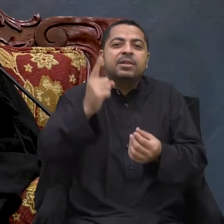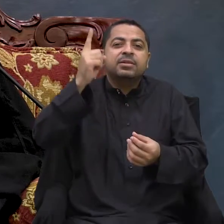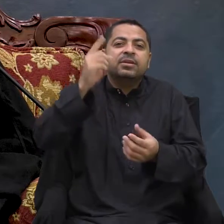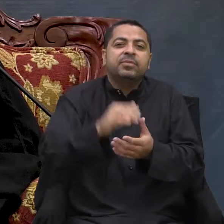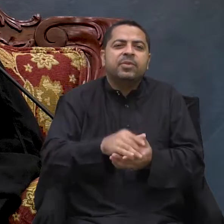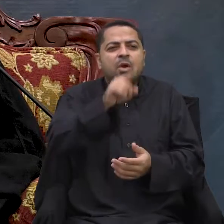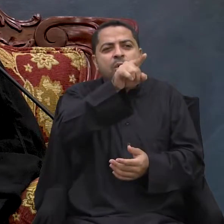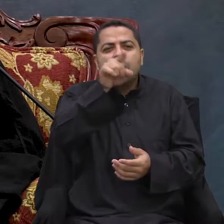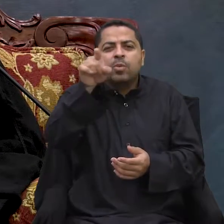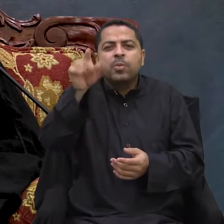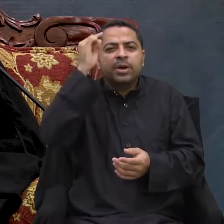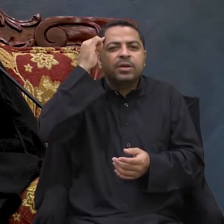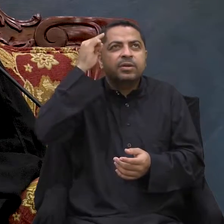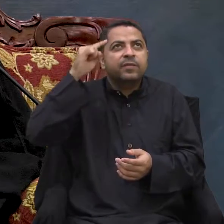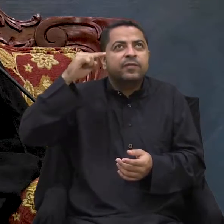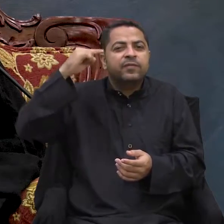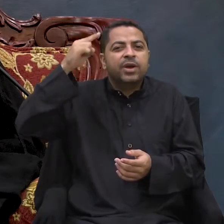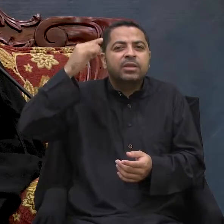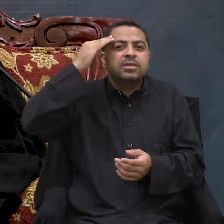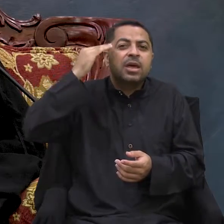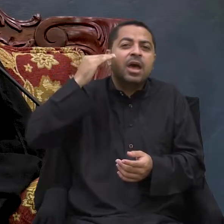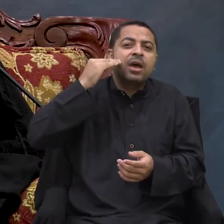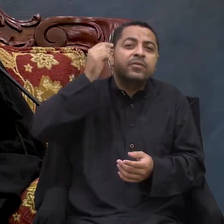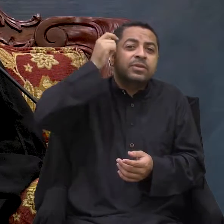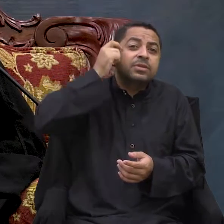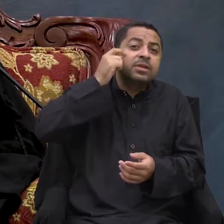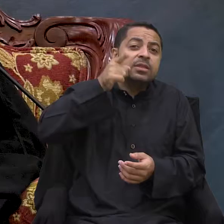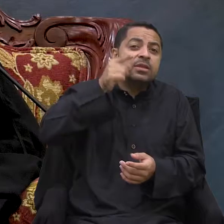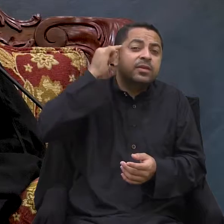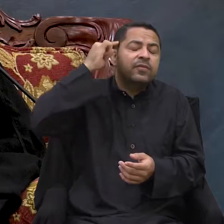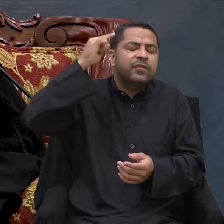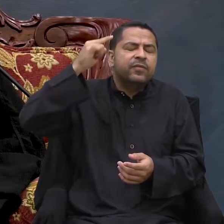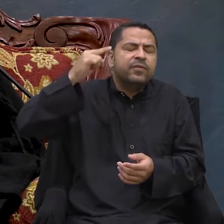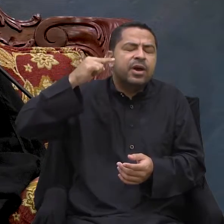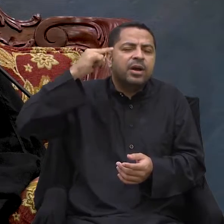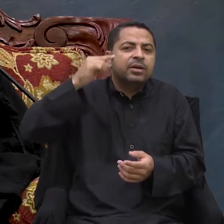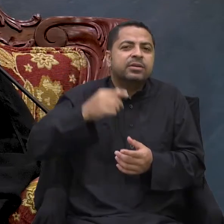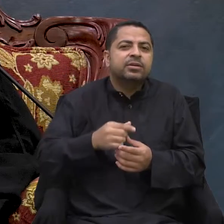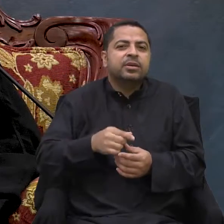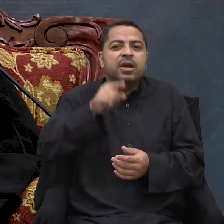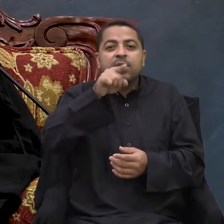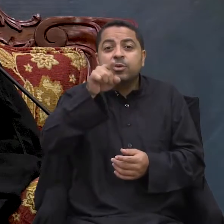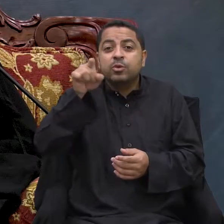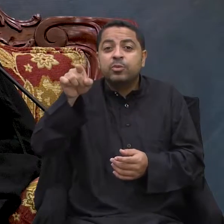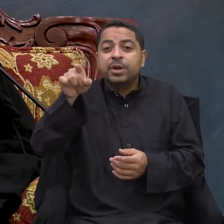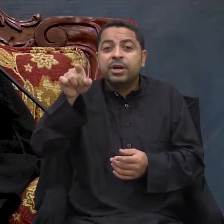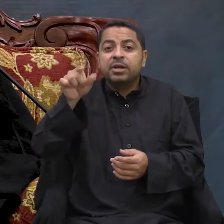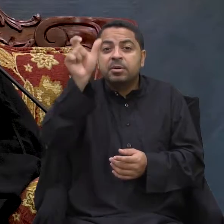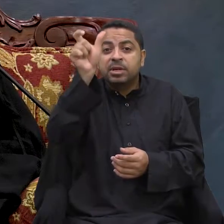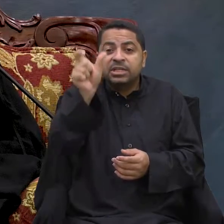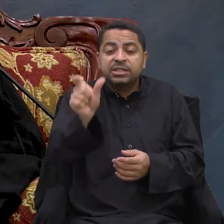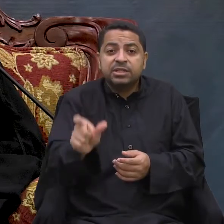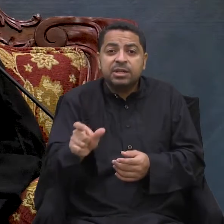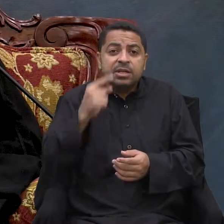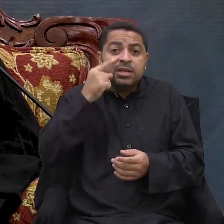ففكر أيها المؤمن، فكري أيتها المؤمنة، ألا يقتصر الإنسان